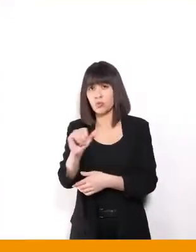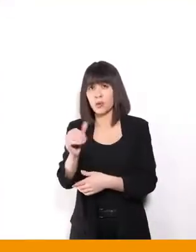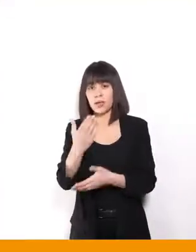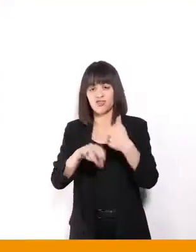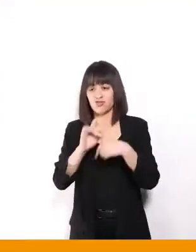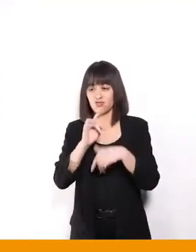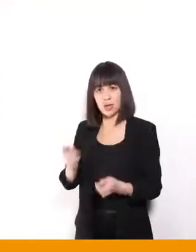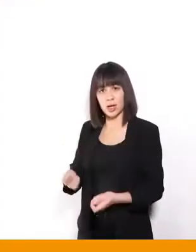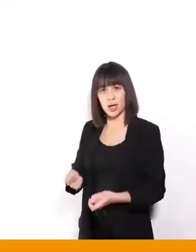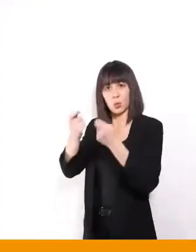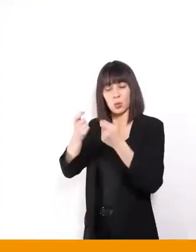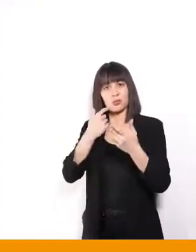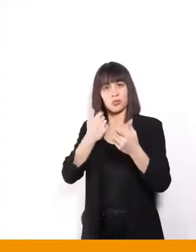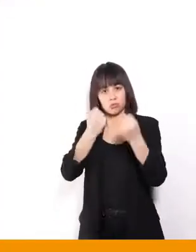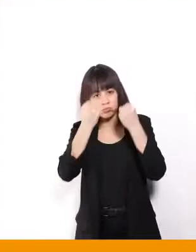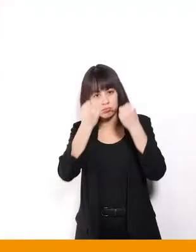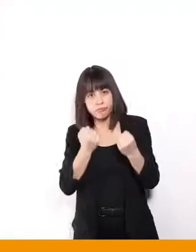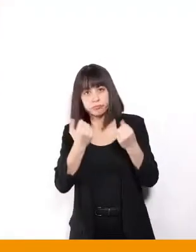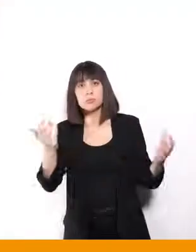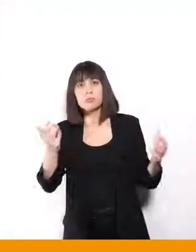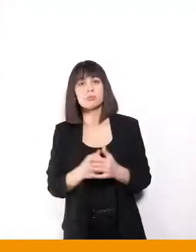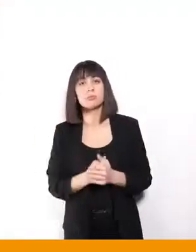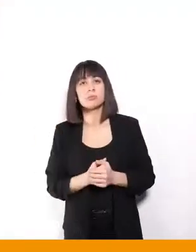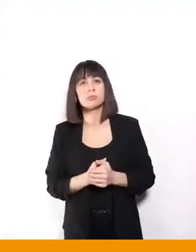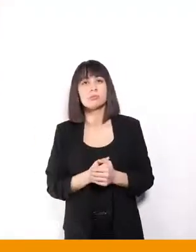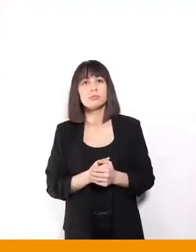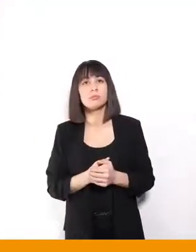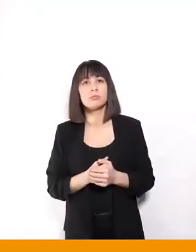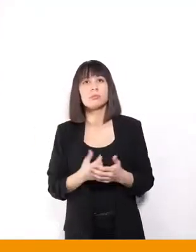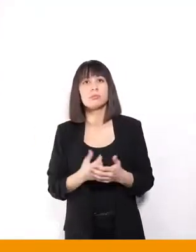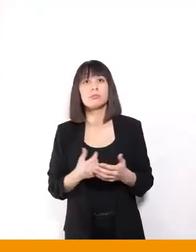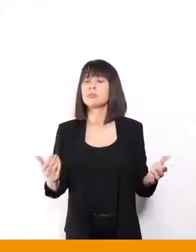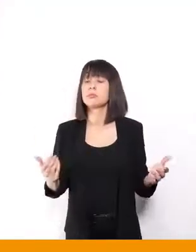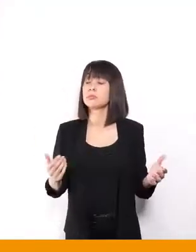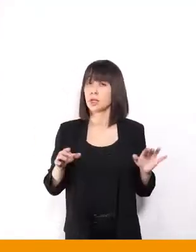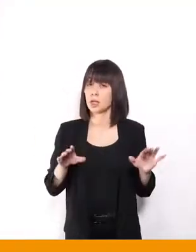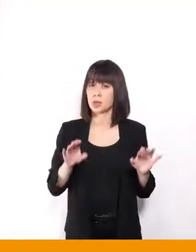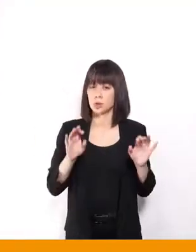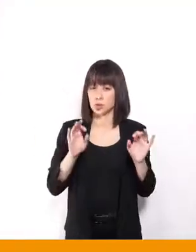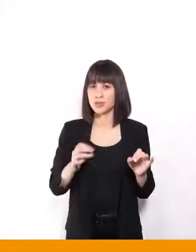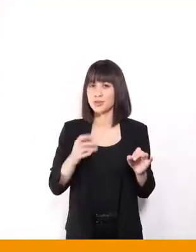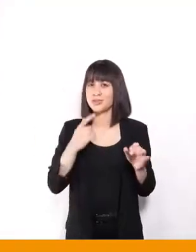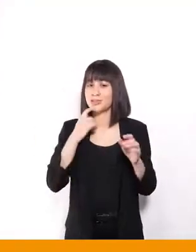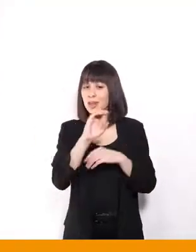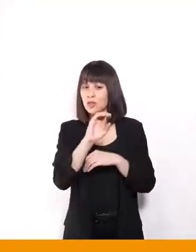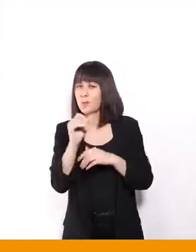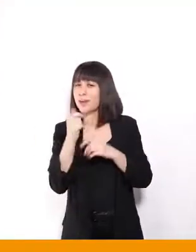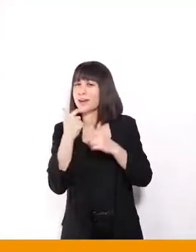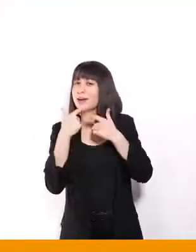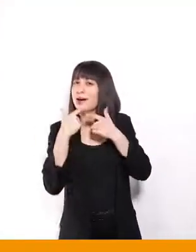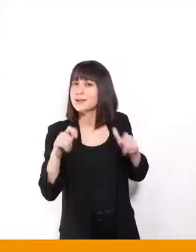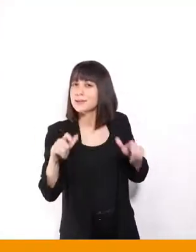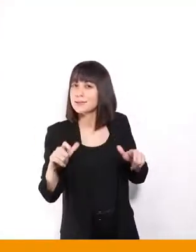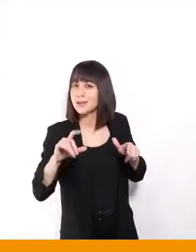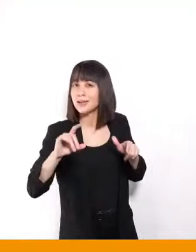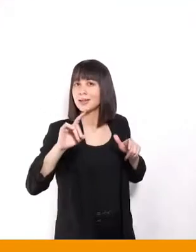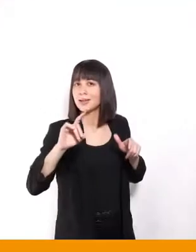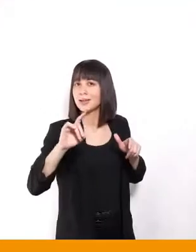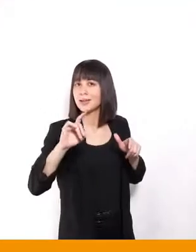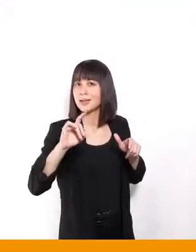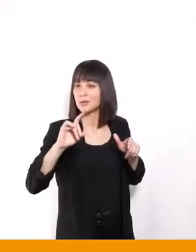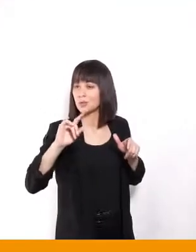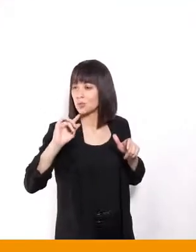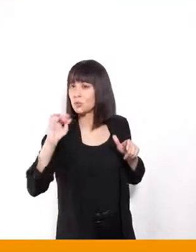l'éducation et au fond, pas l'accès au numérique, au sens que les outils